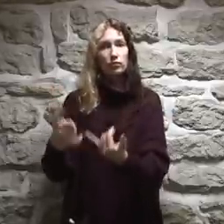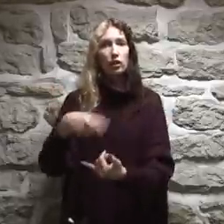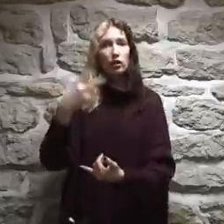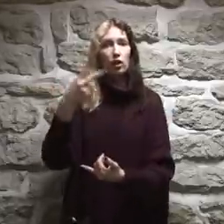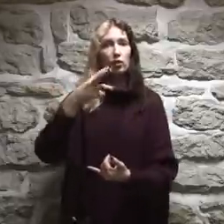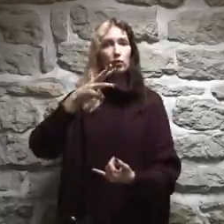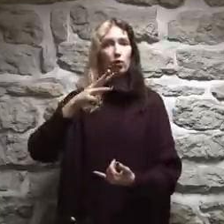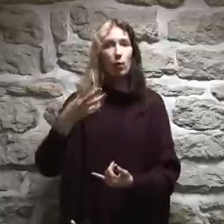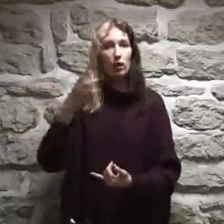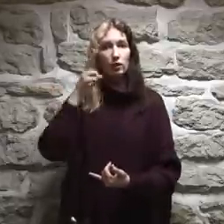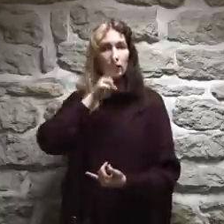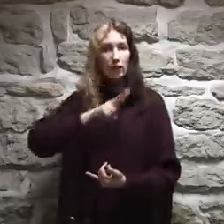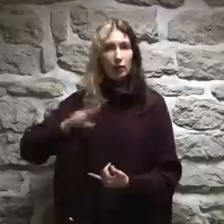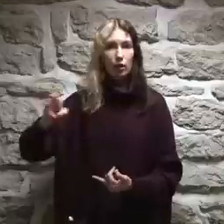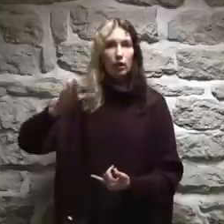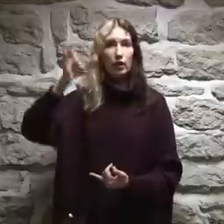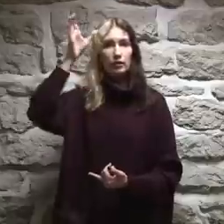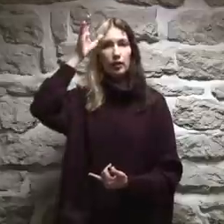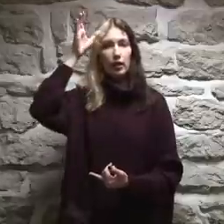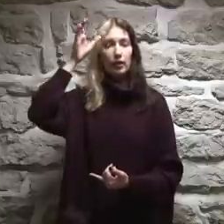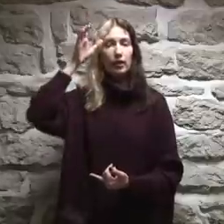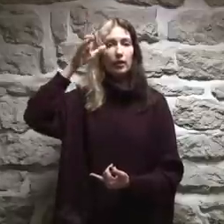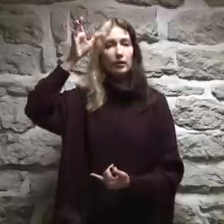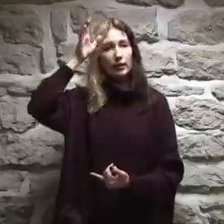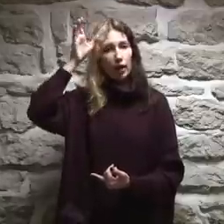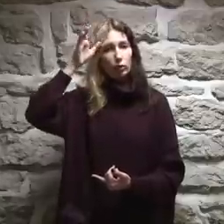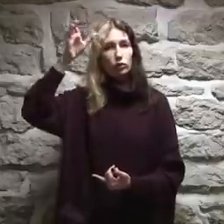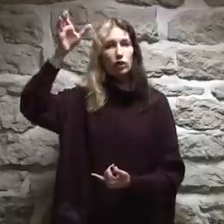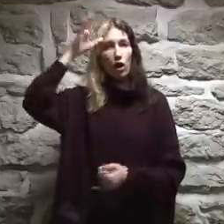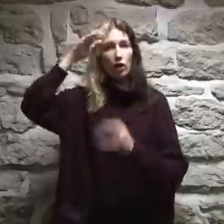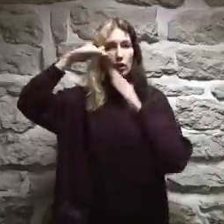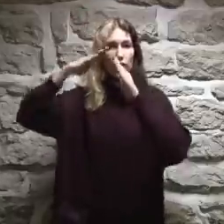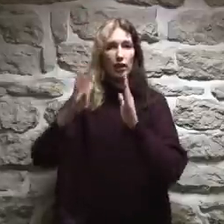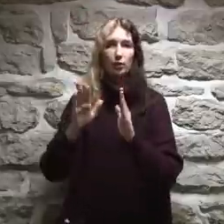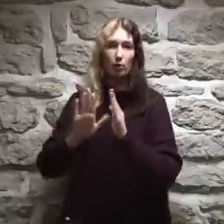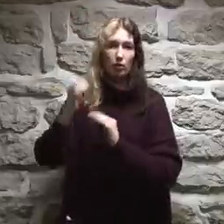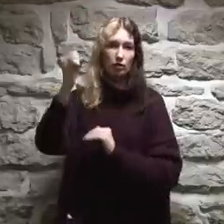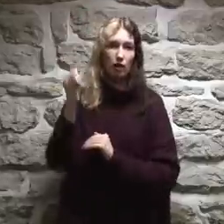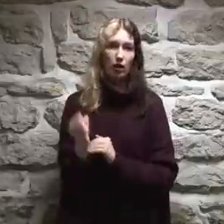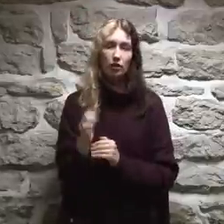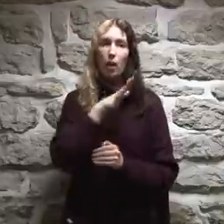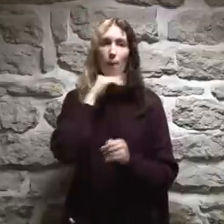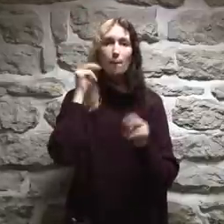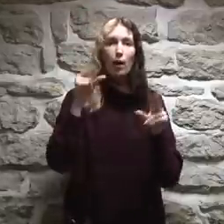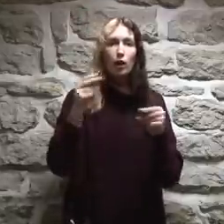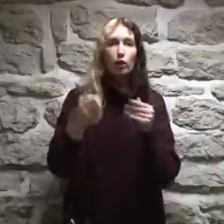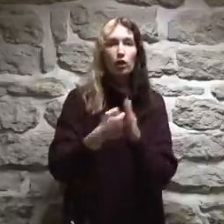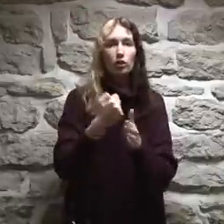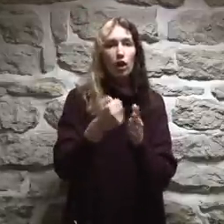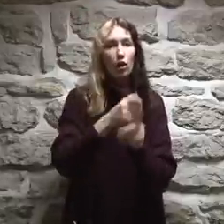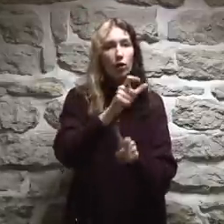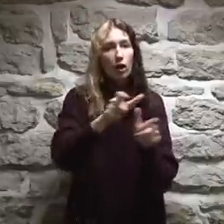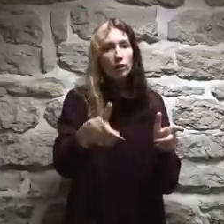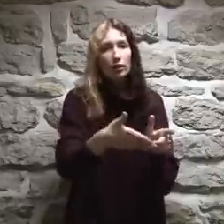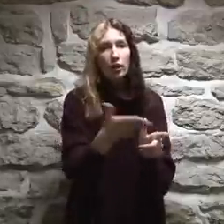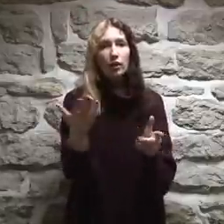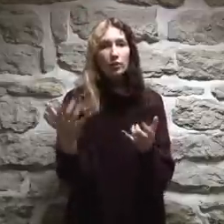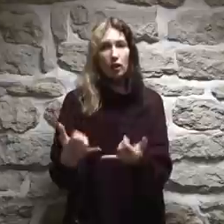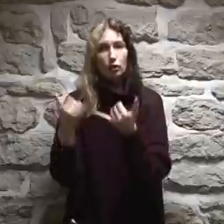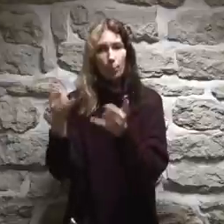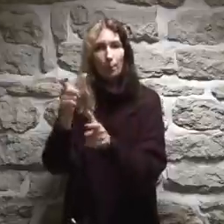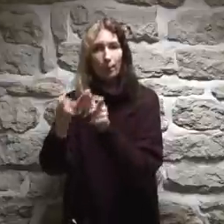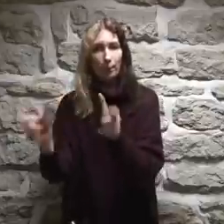veebruaril Teaduste Akadeemia saalis. Nii et palju õnne kõikidele laureaatidele ja kindlasti ka nominendid,